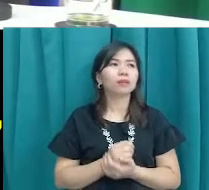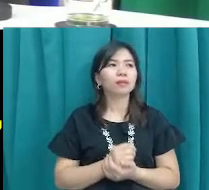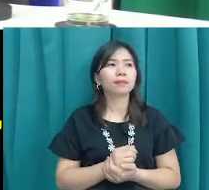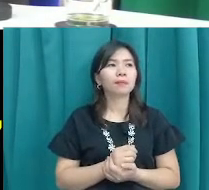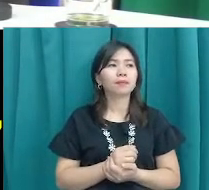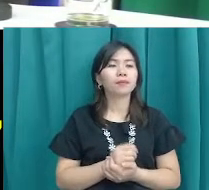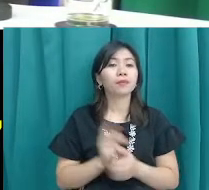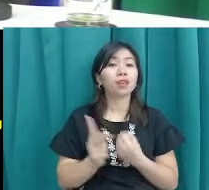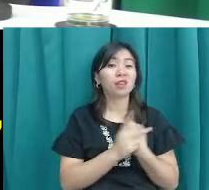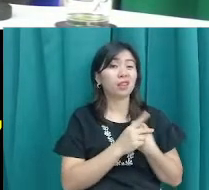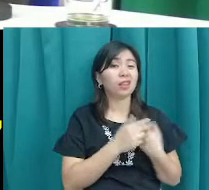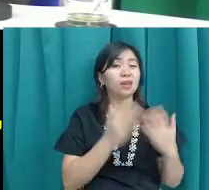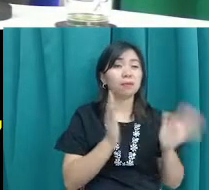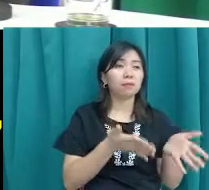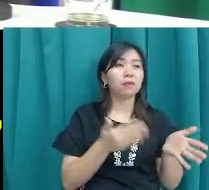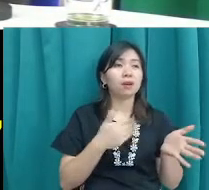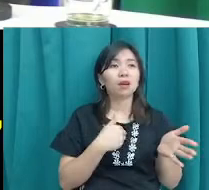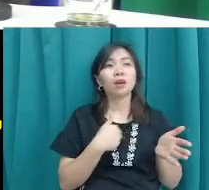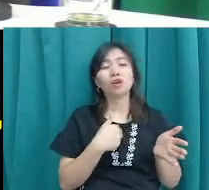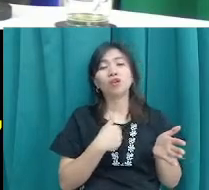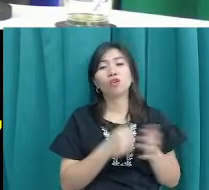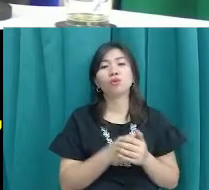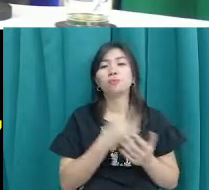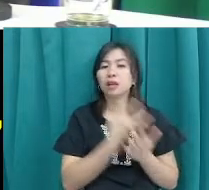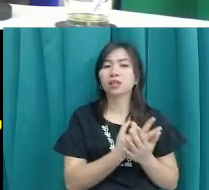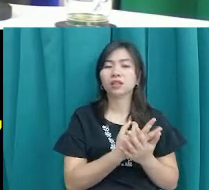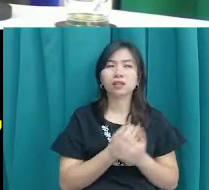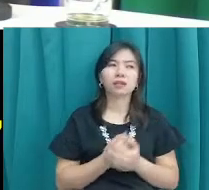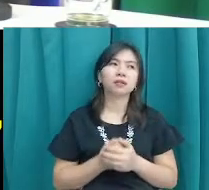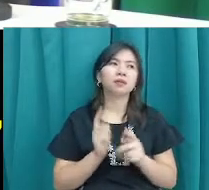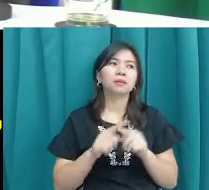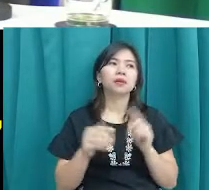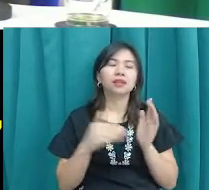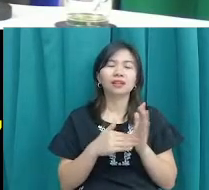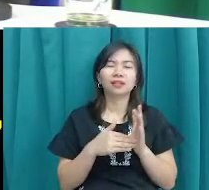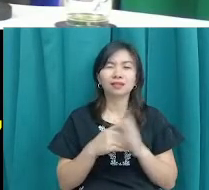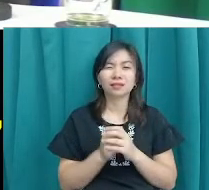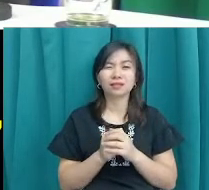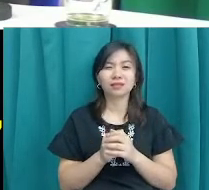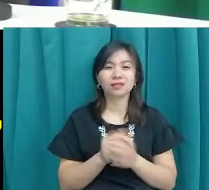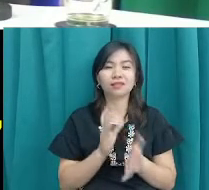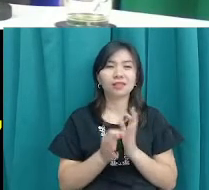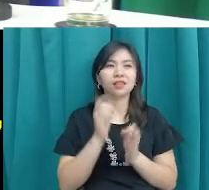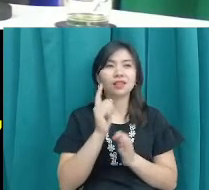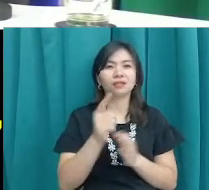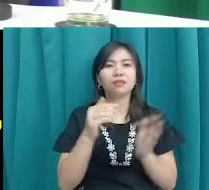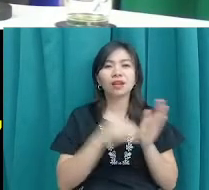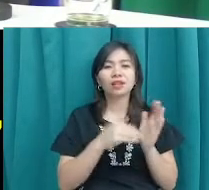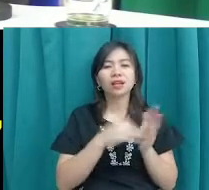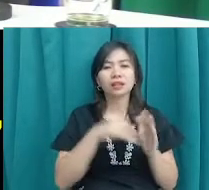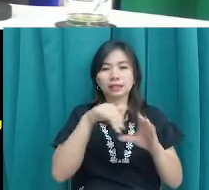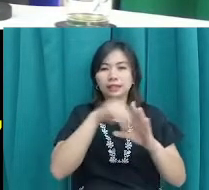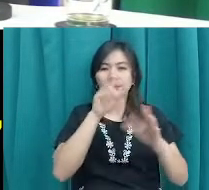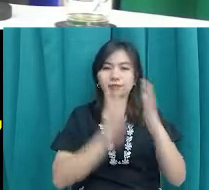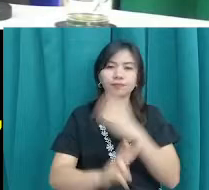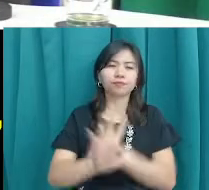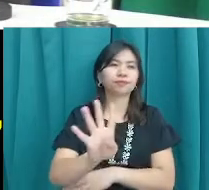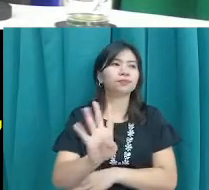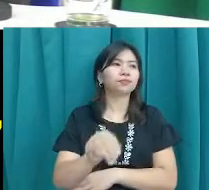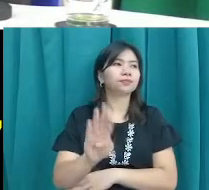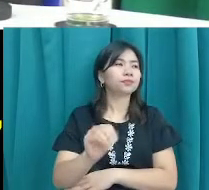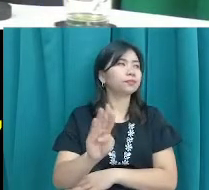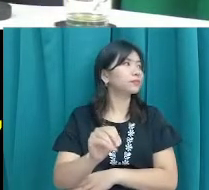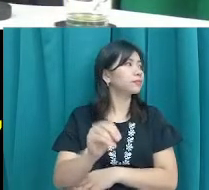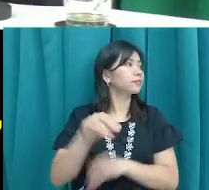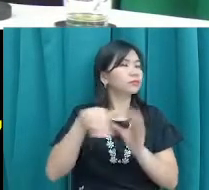Treasurer ka ako eh. You see? Pero alam nyo ba mga kapatid, kung pupunta kayo sa verse 14, ang sabi dyan ng Biblia sa